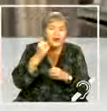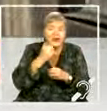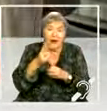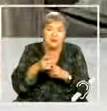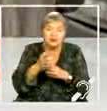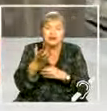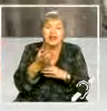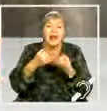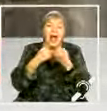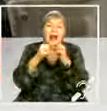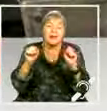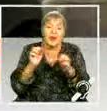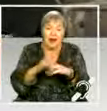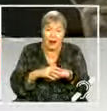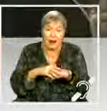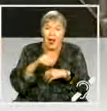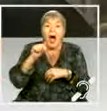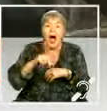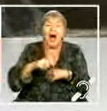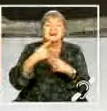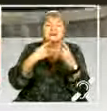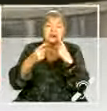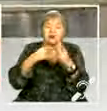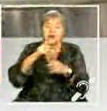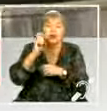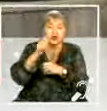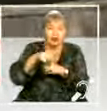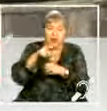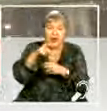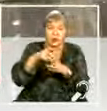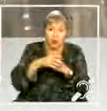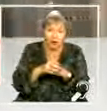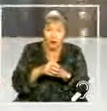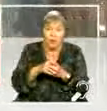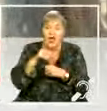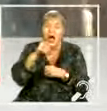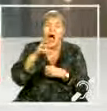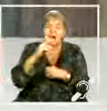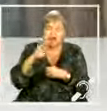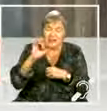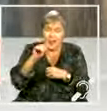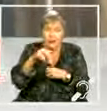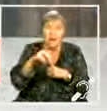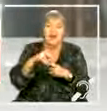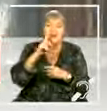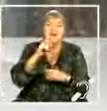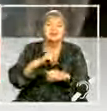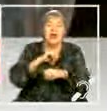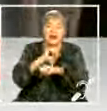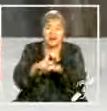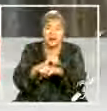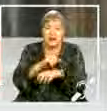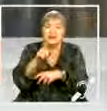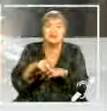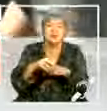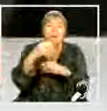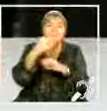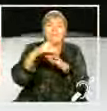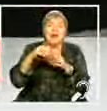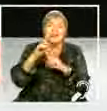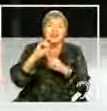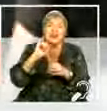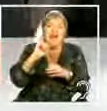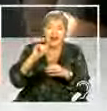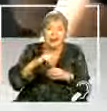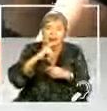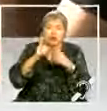Solicitarea lui este dezbătută chiar astăzi de judecătoria Moreni. Haysam este închis la penitenciarul Mărgineni după ce